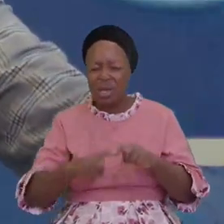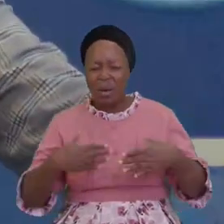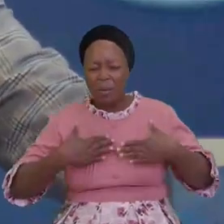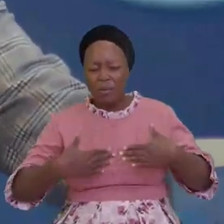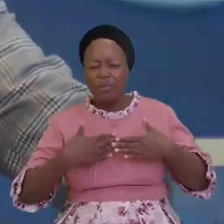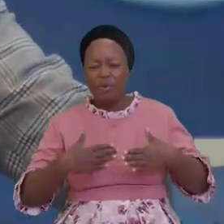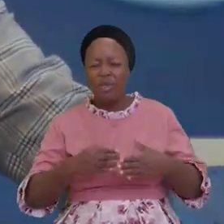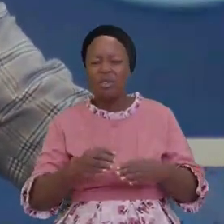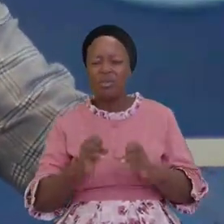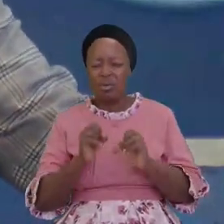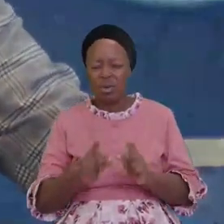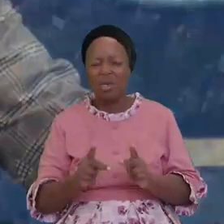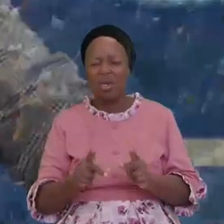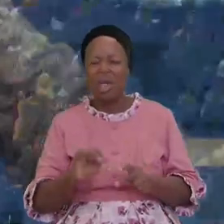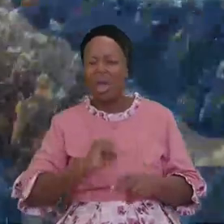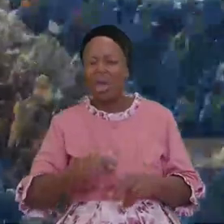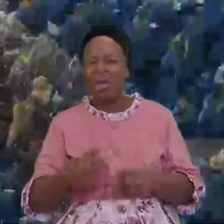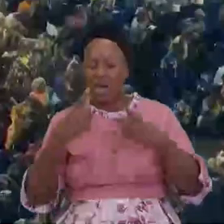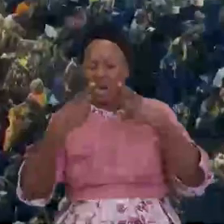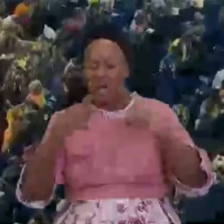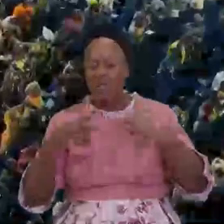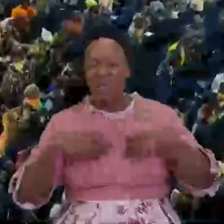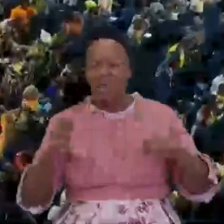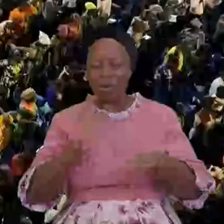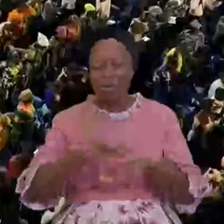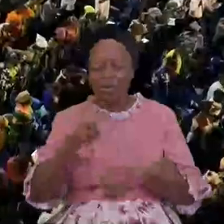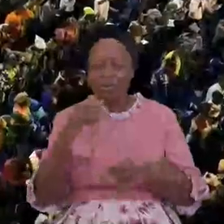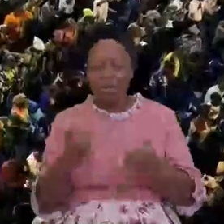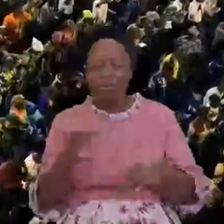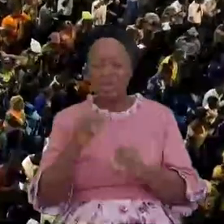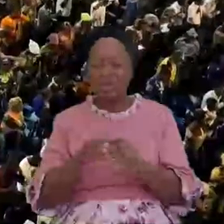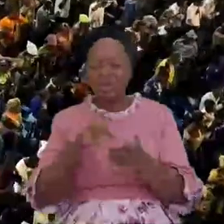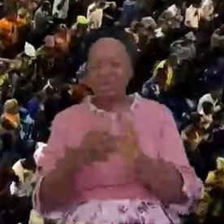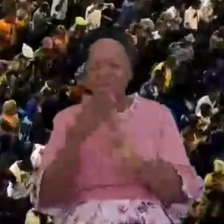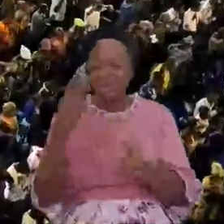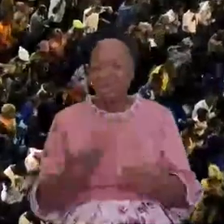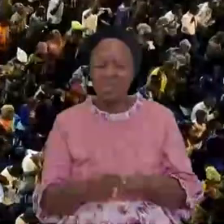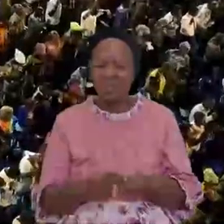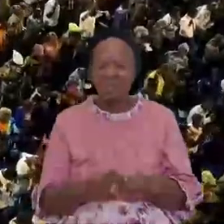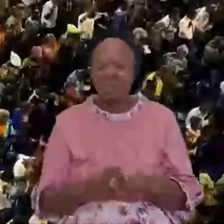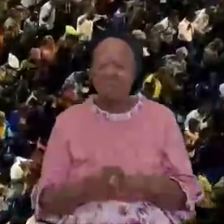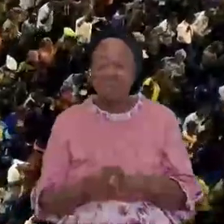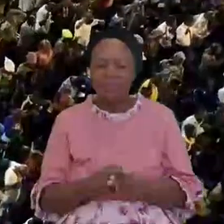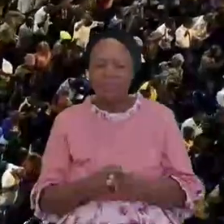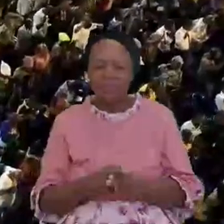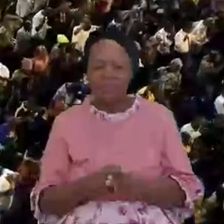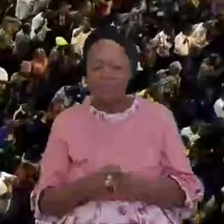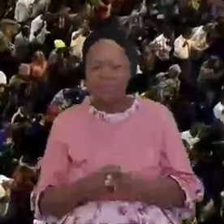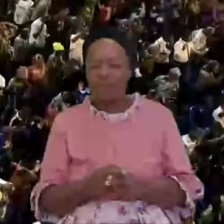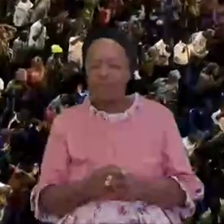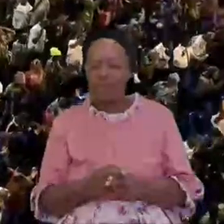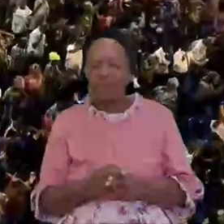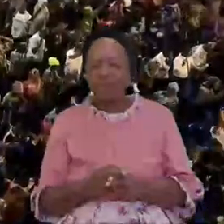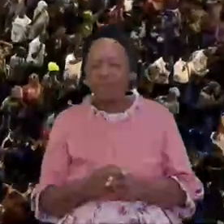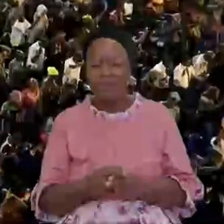Les problèmes respiratoires, vous n'arrivez pas à bien respirer. Je proclame la guérison du Seigneur dans votre